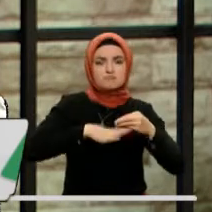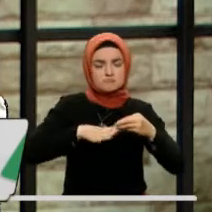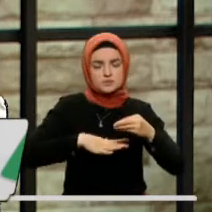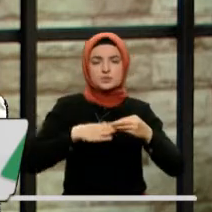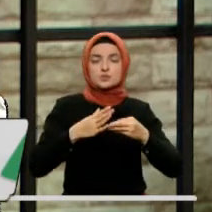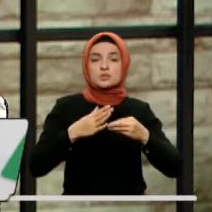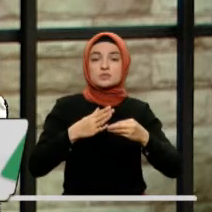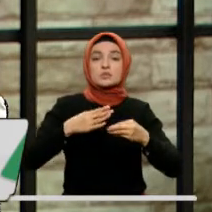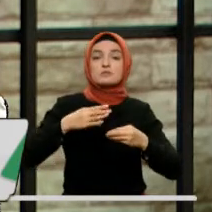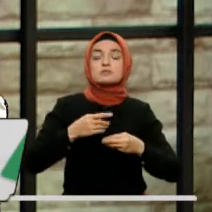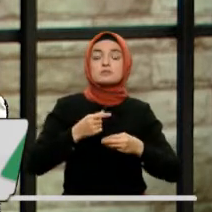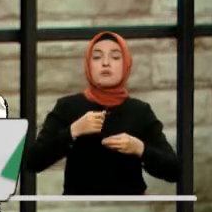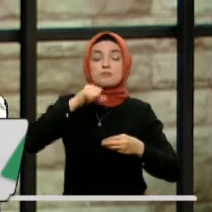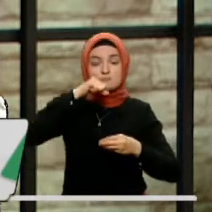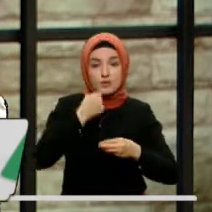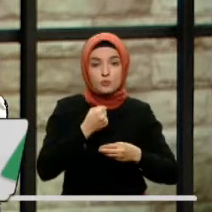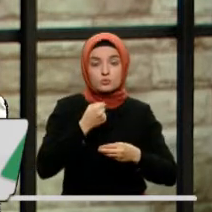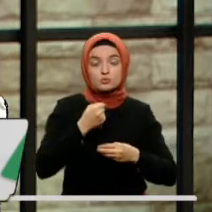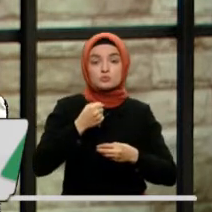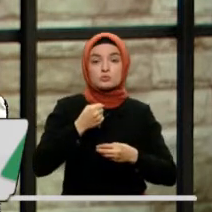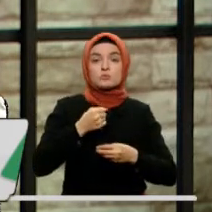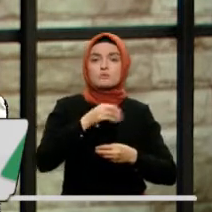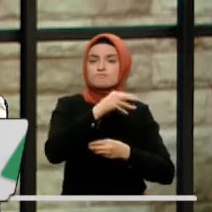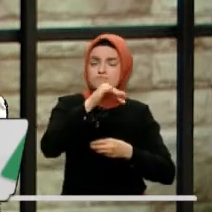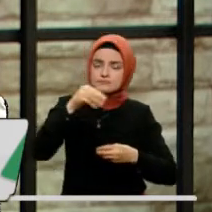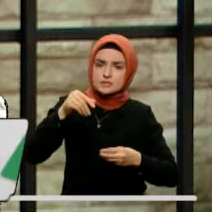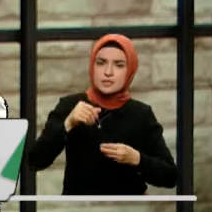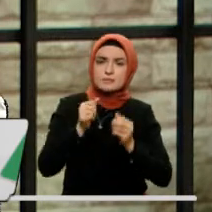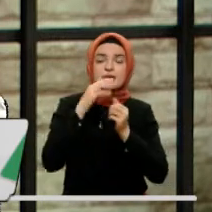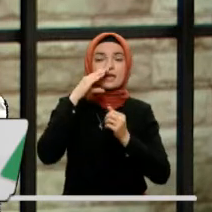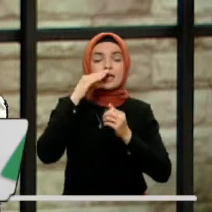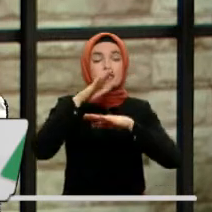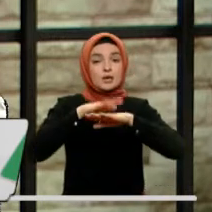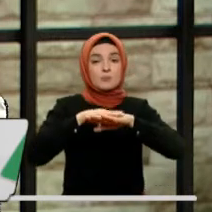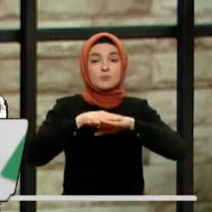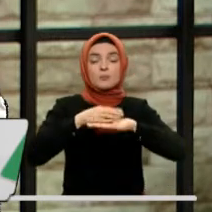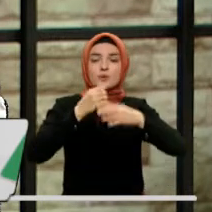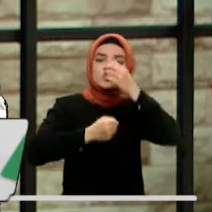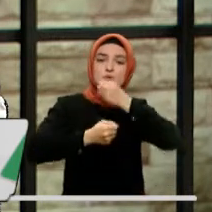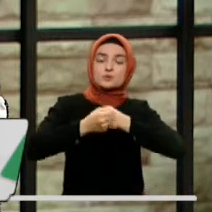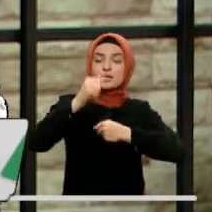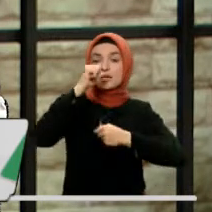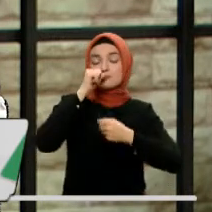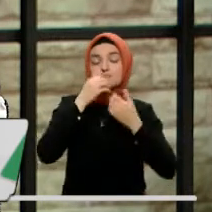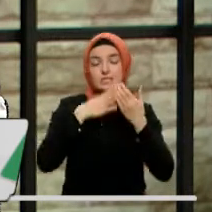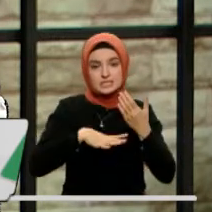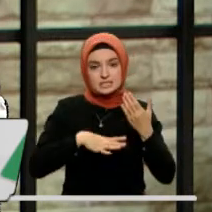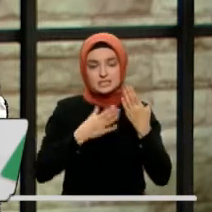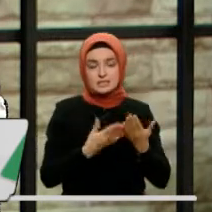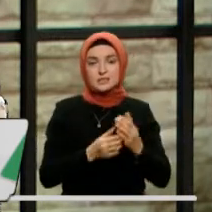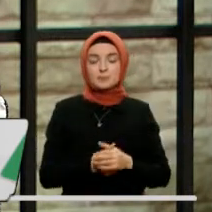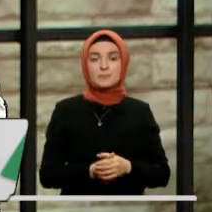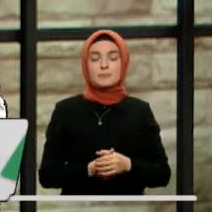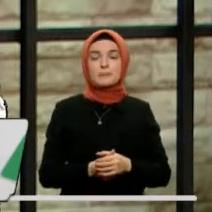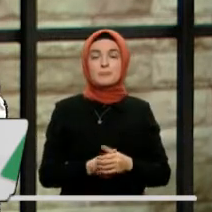bir kek yapar. Onu koyar, sütle beraber yemesini ister. Aslında her şeyin bir ikamesini bulabiliyorsunuz. Dediğim